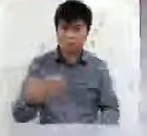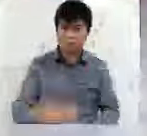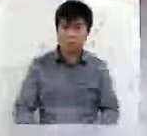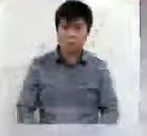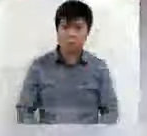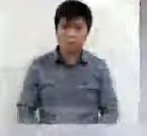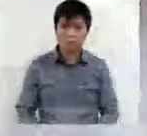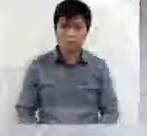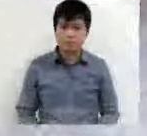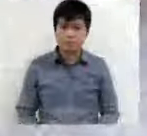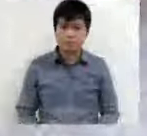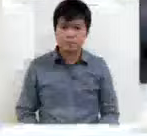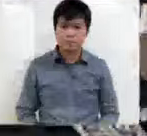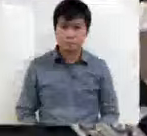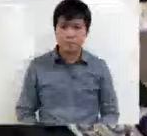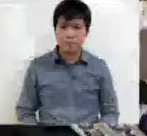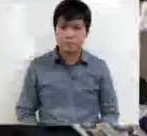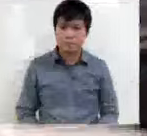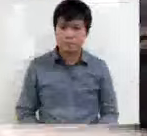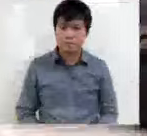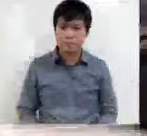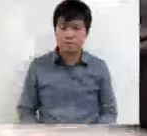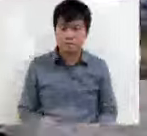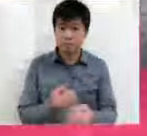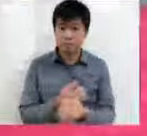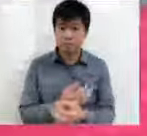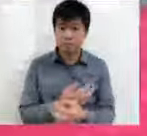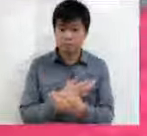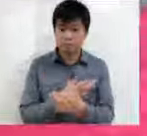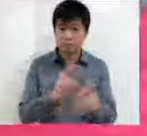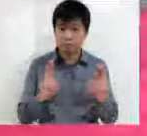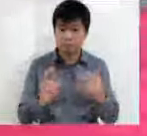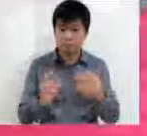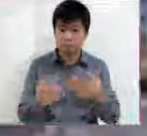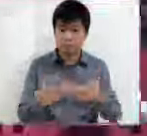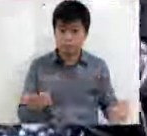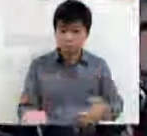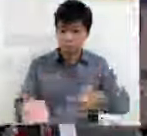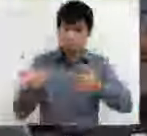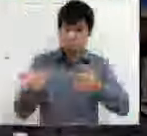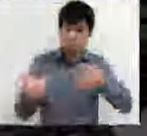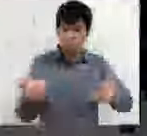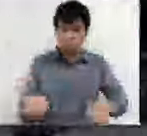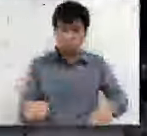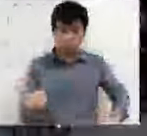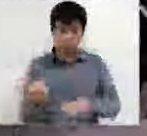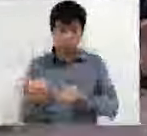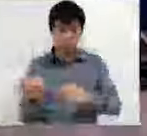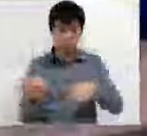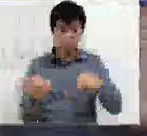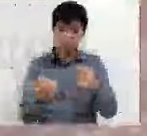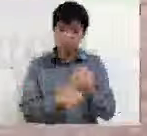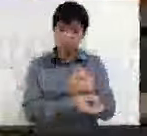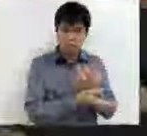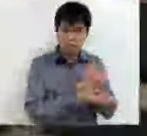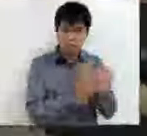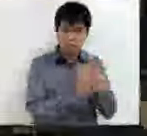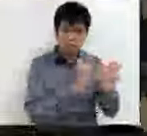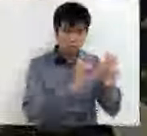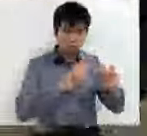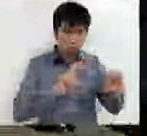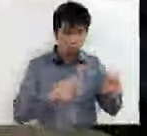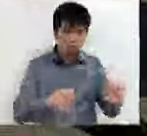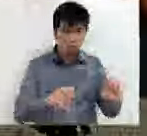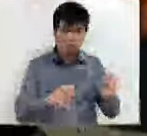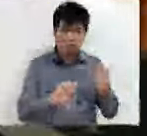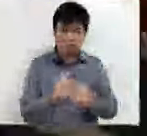Mula sa mga rescue equipment, mataas na kalibre ng armas at mga bomb expert, in-inspection lahat kanina ni Transportation Secretary Jaime Bautista ang